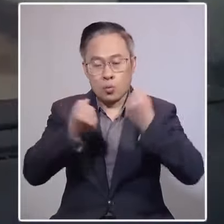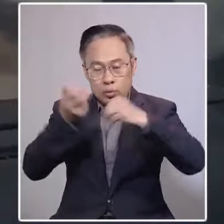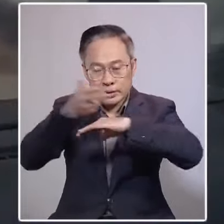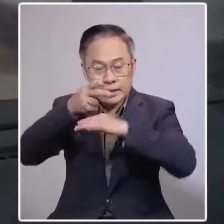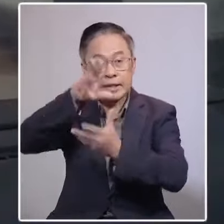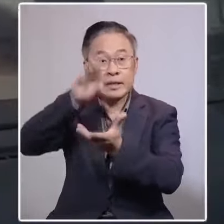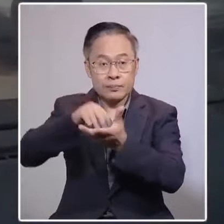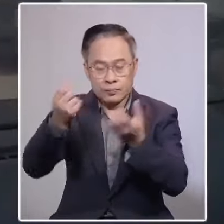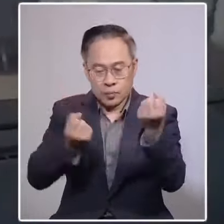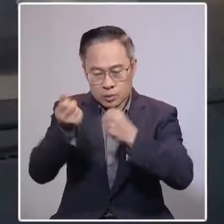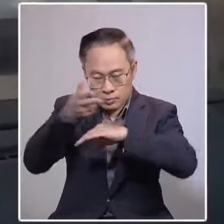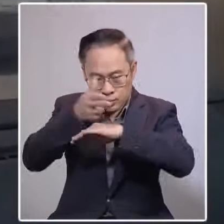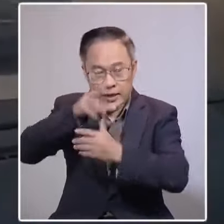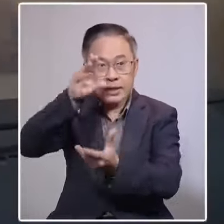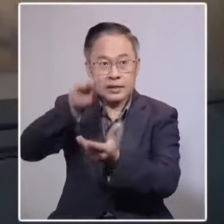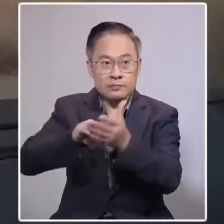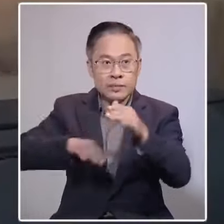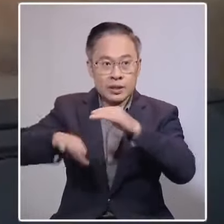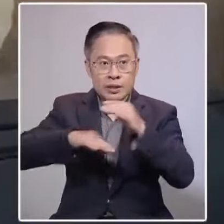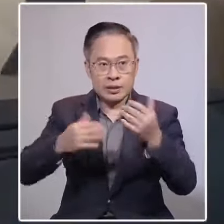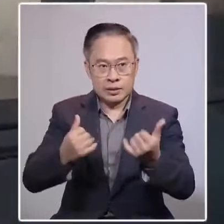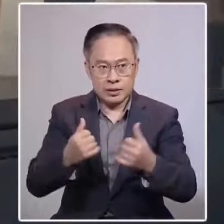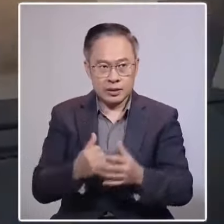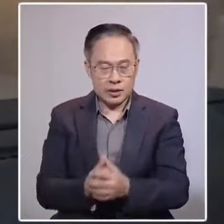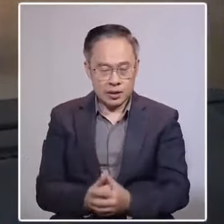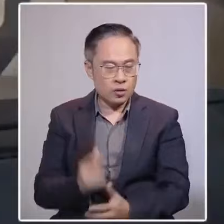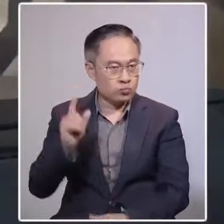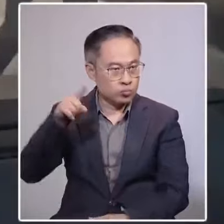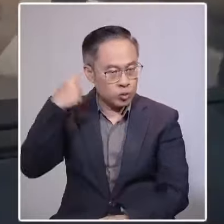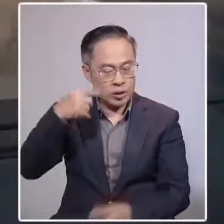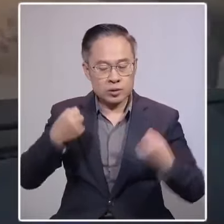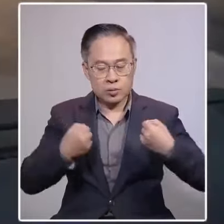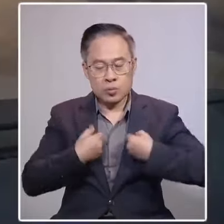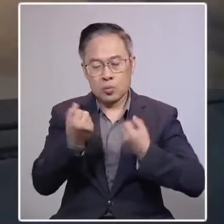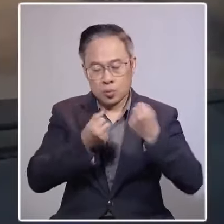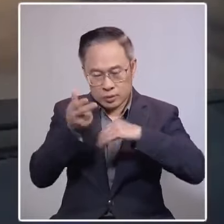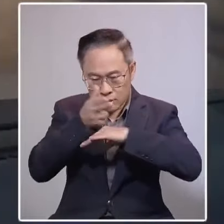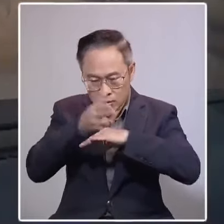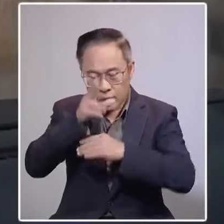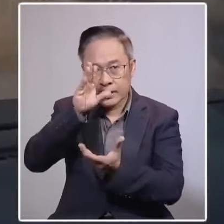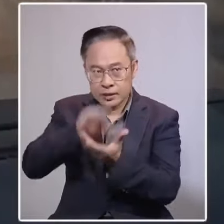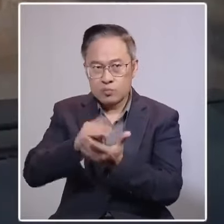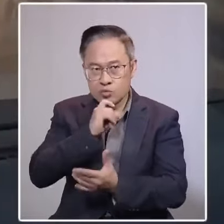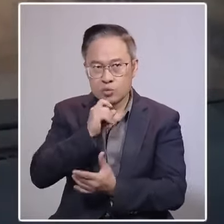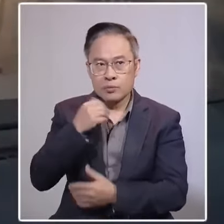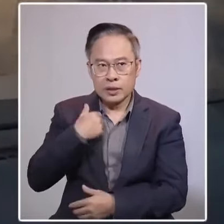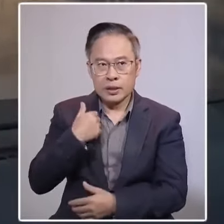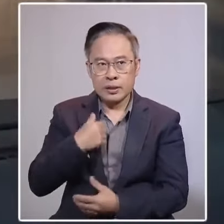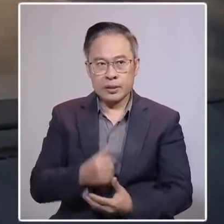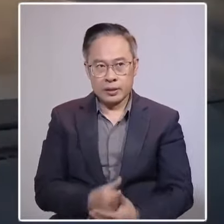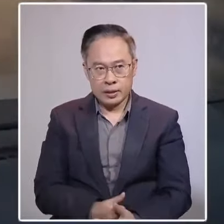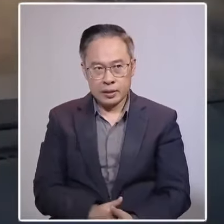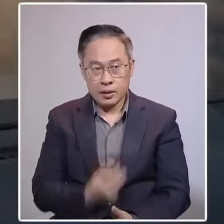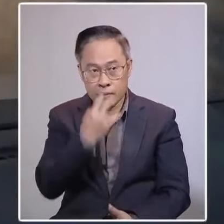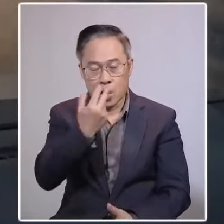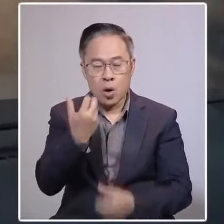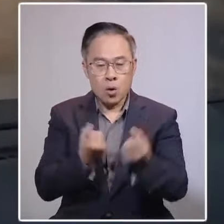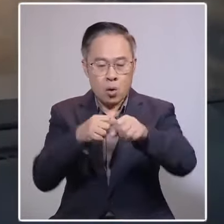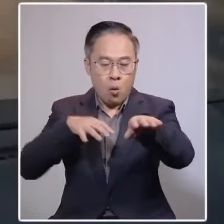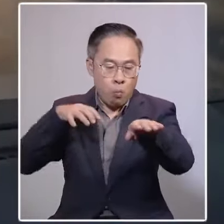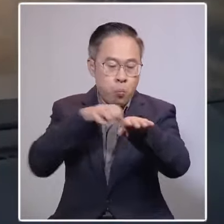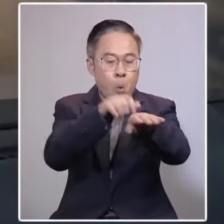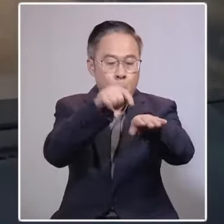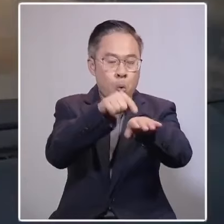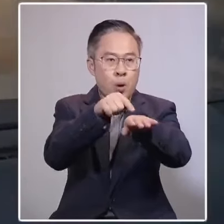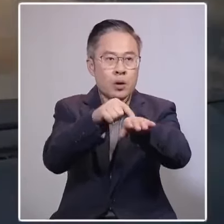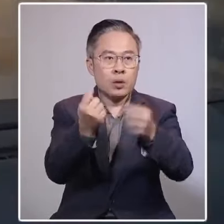ของกล้องคันนี้ค่ะนะชื่อว่าคุณสุรีรัตน์นี่เค้าก็เล่าเหตุการณ์เนี่ยเาขับมาจริงๆถ้ามีเสียงในกล้องนี้เา้าบอกนะ